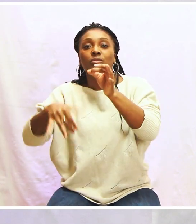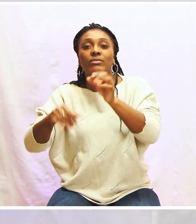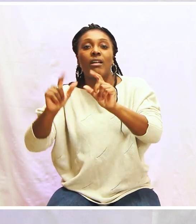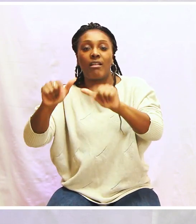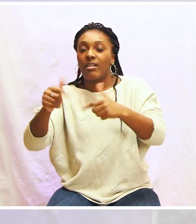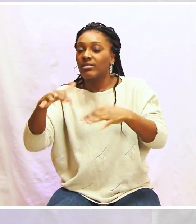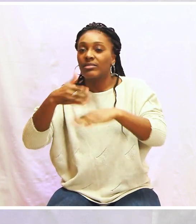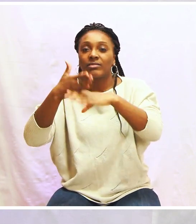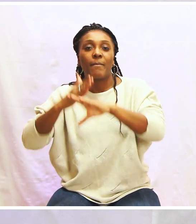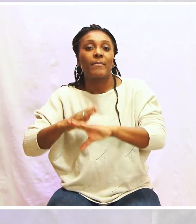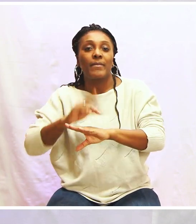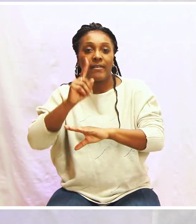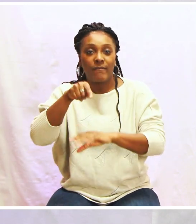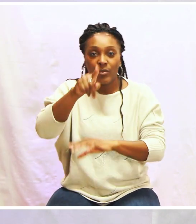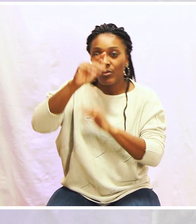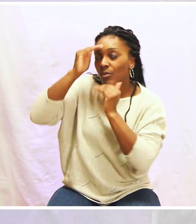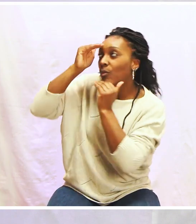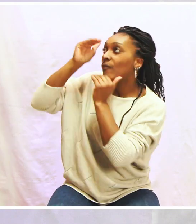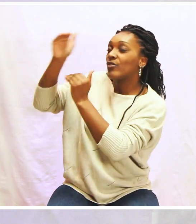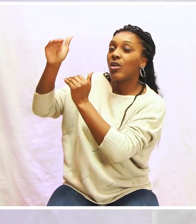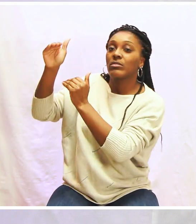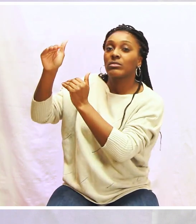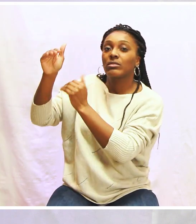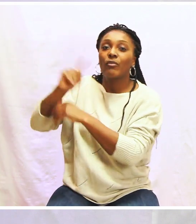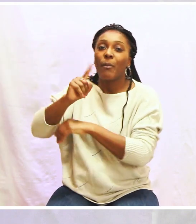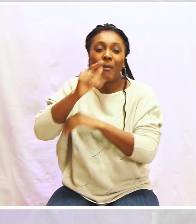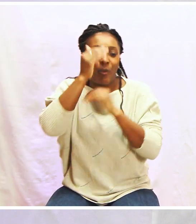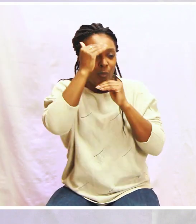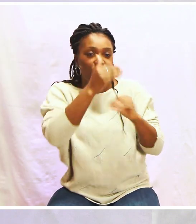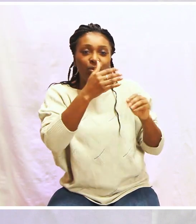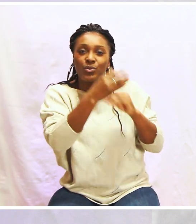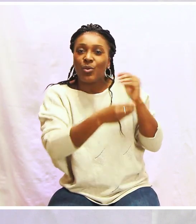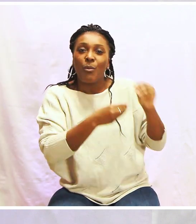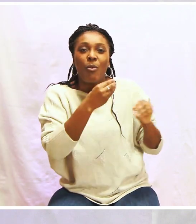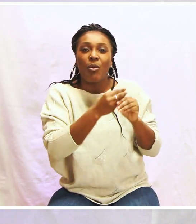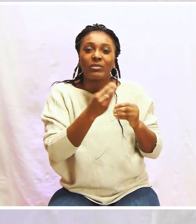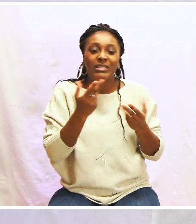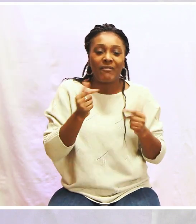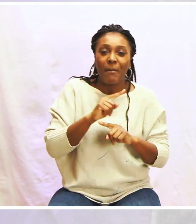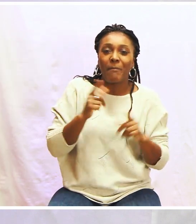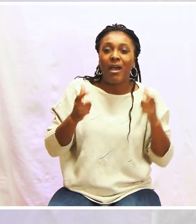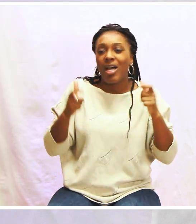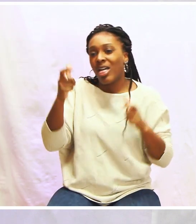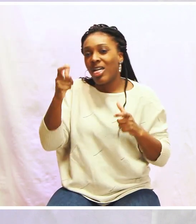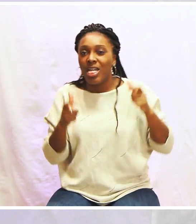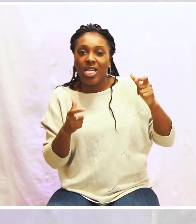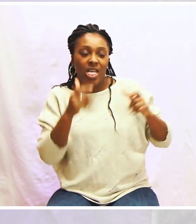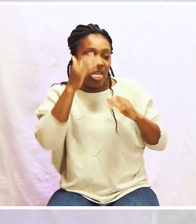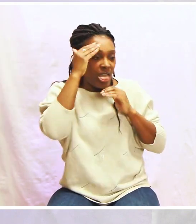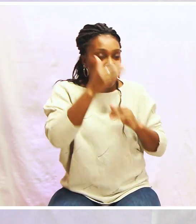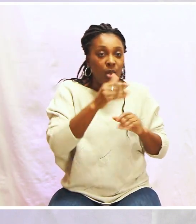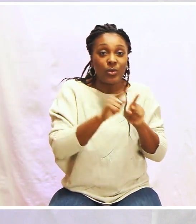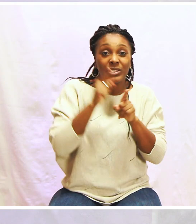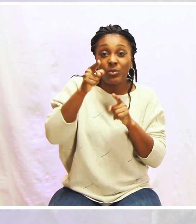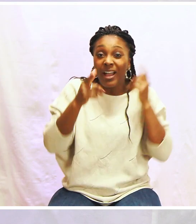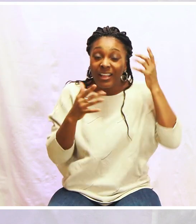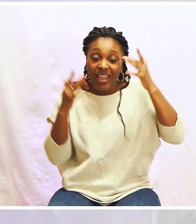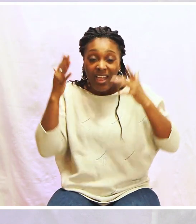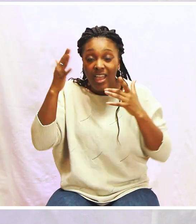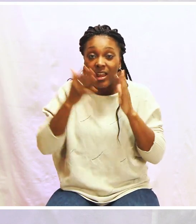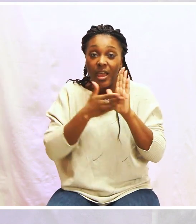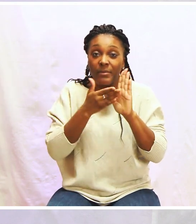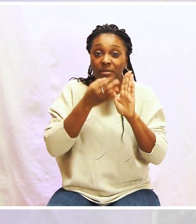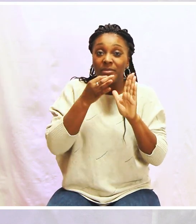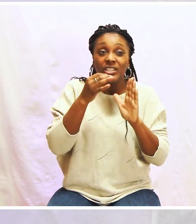sur lui. Ne t'appuie pas sur les rudiments du monde quand tout va mal. Ne commence pas à promener de regards inquiets, comme dit la parole de Dieu, à chercher du